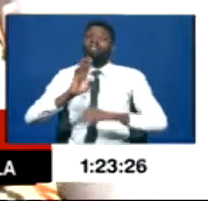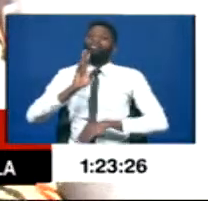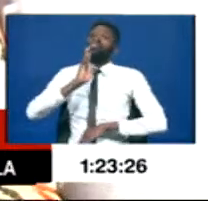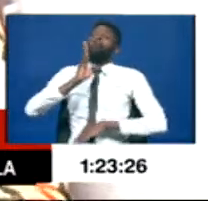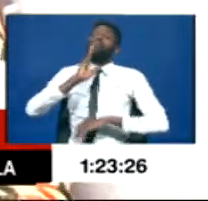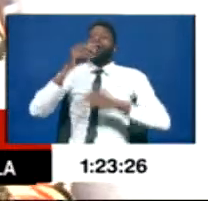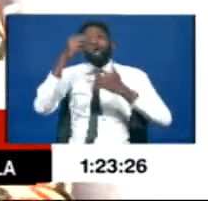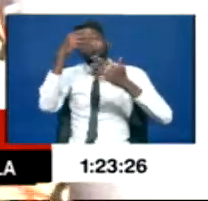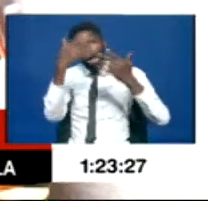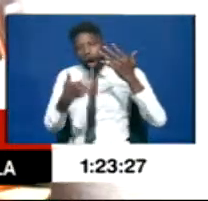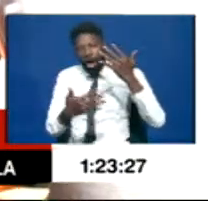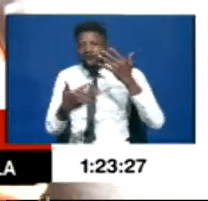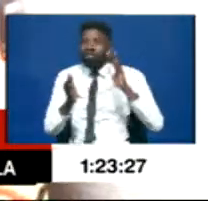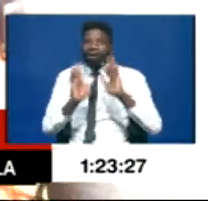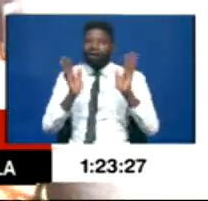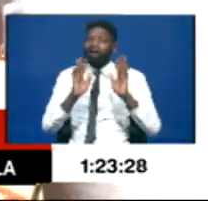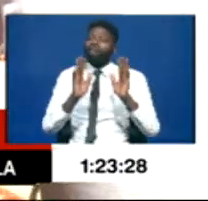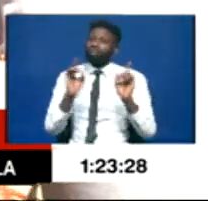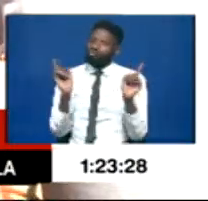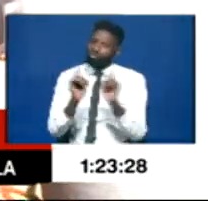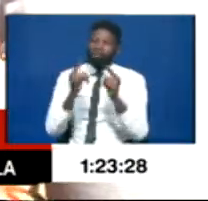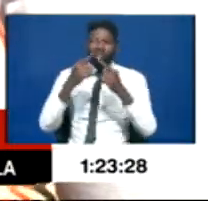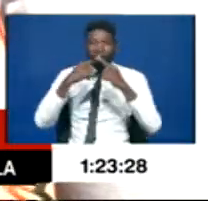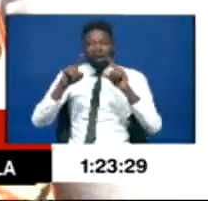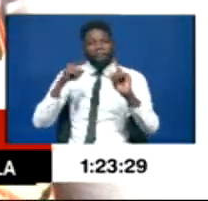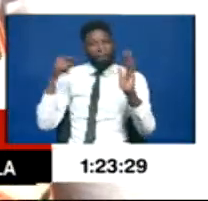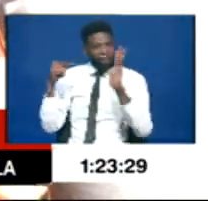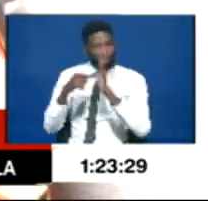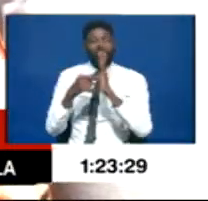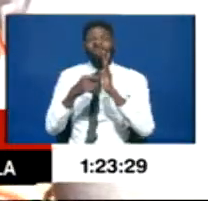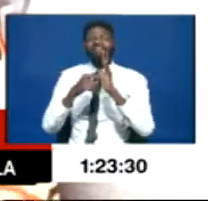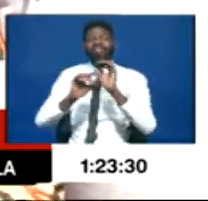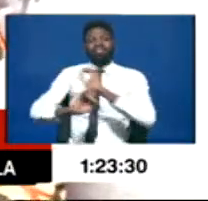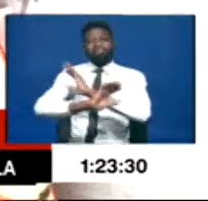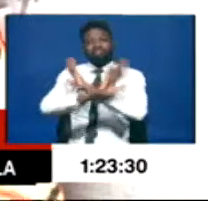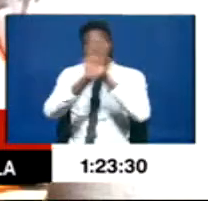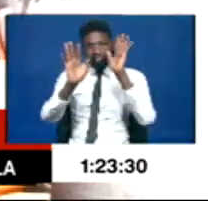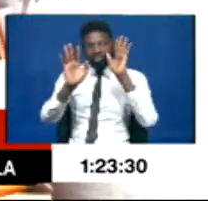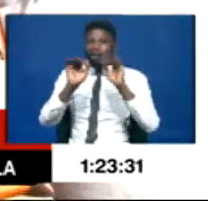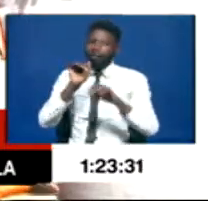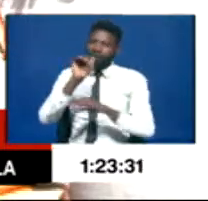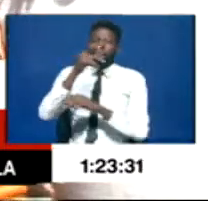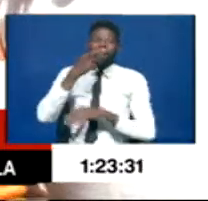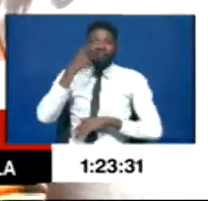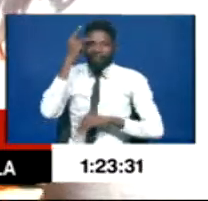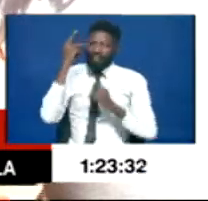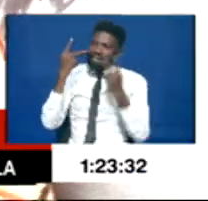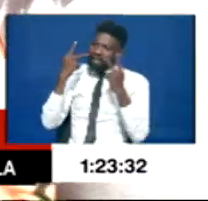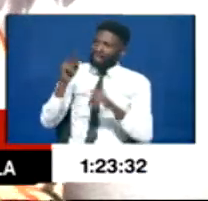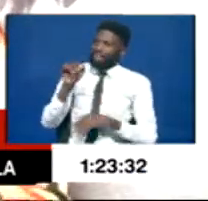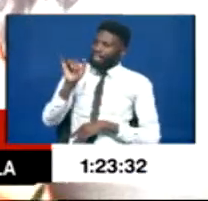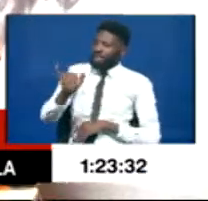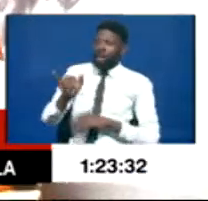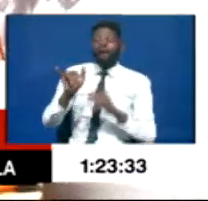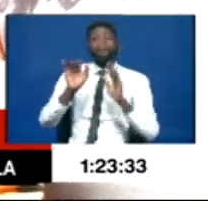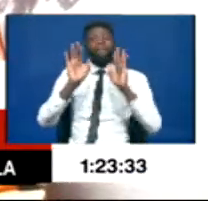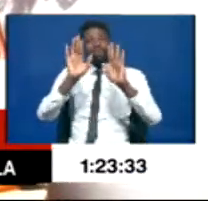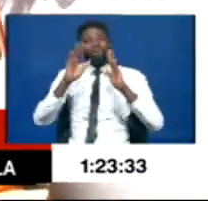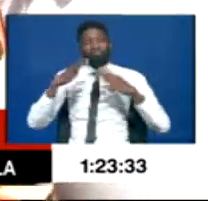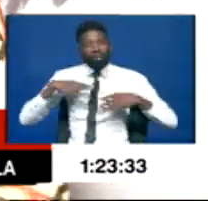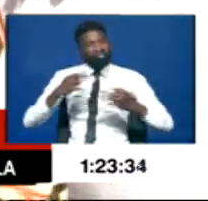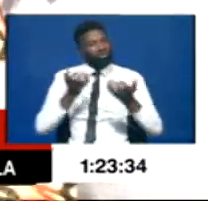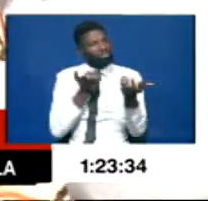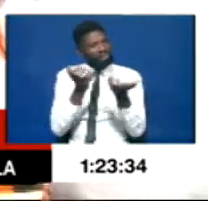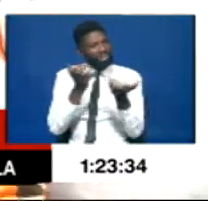kujiwasilisha. Tunahimiza wazazi waone hili swala likiwa muhimu, wafanyibiashara hapa mjini na nyuki waone swala likiwa